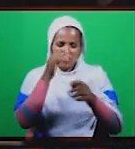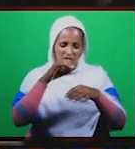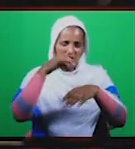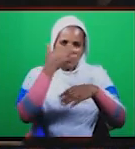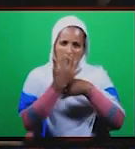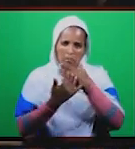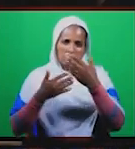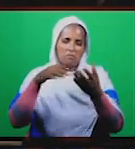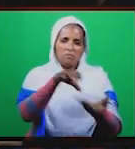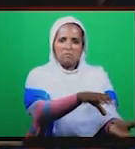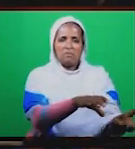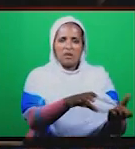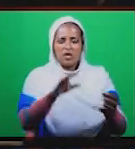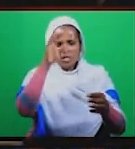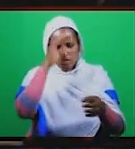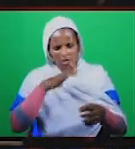ልባችን ቆሰለ፣